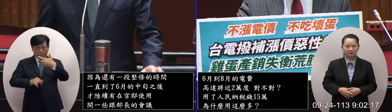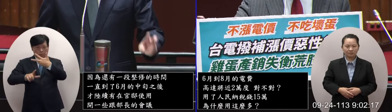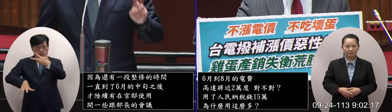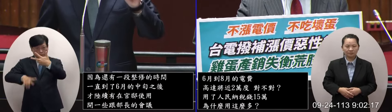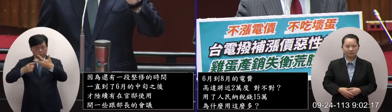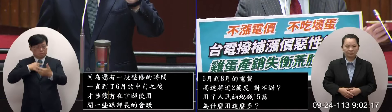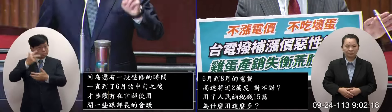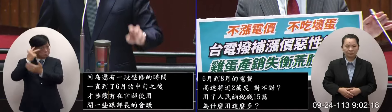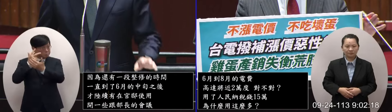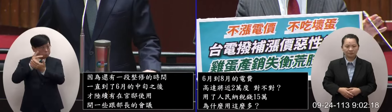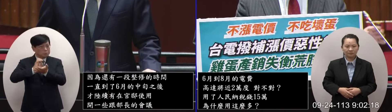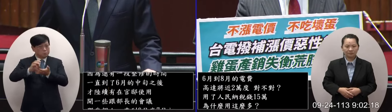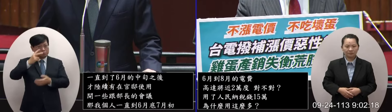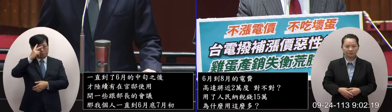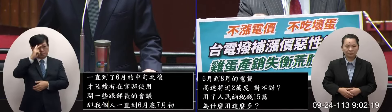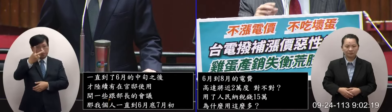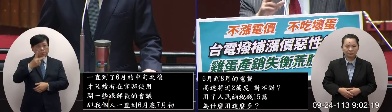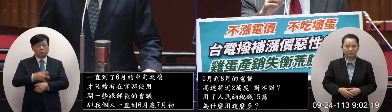礼拜